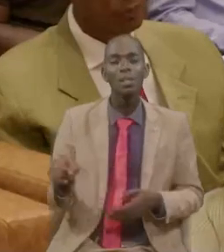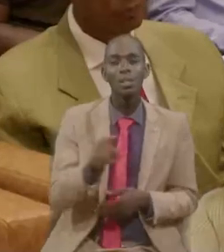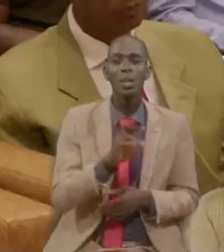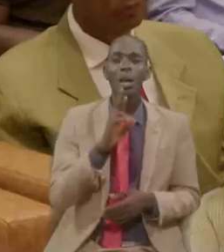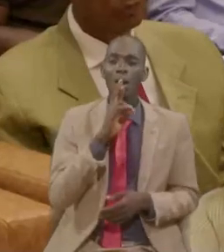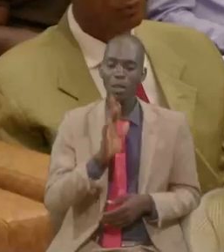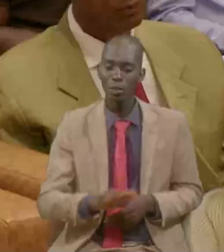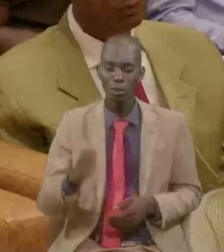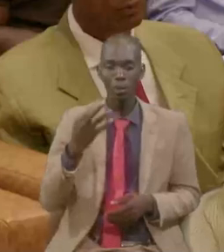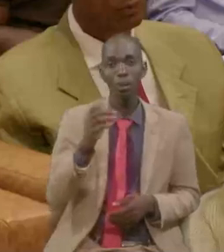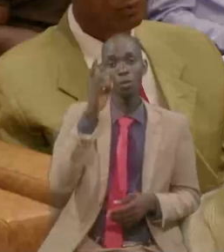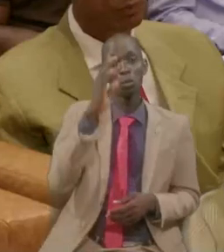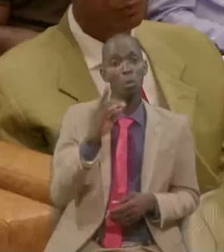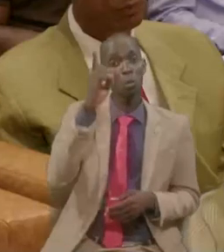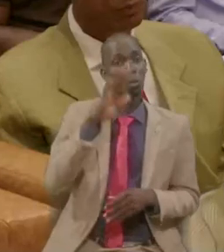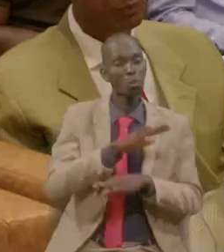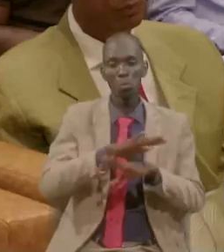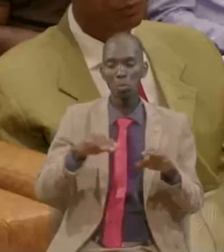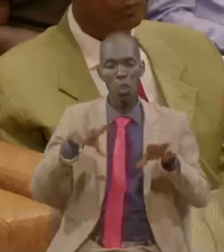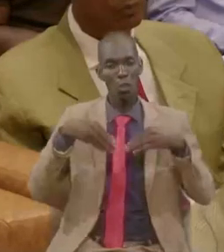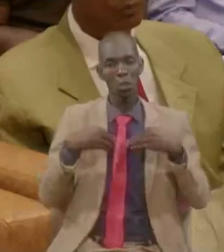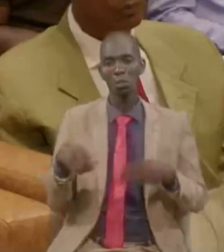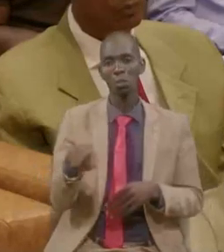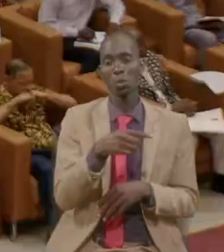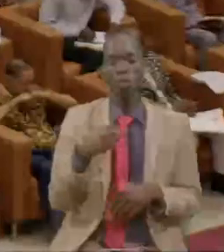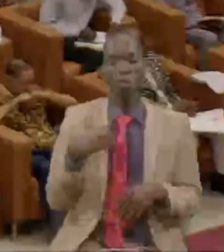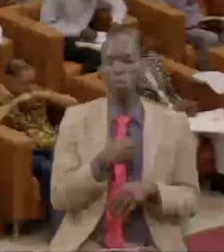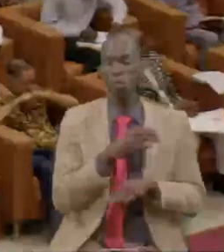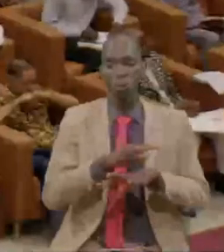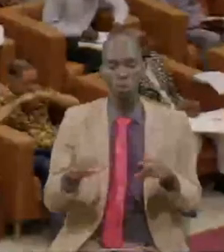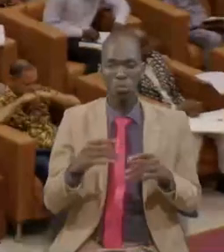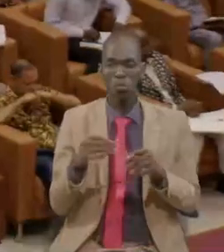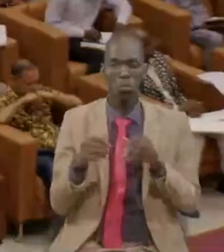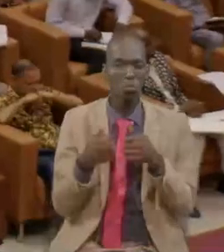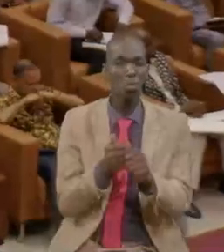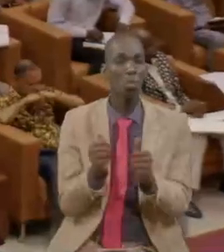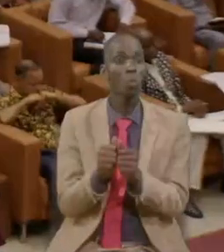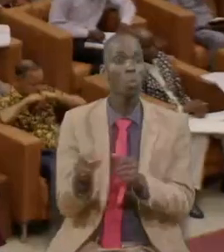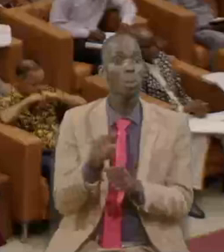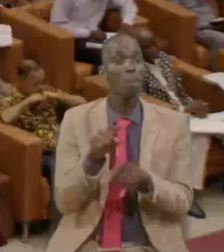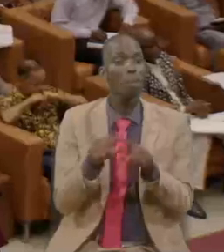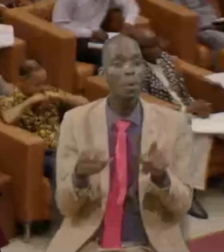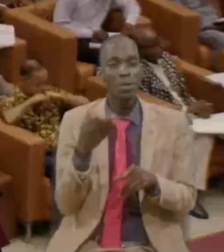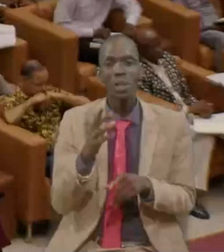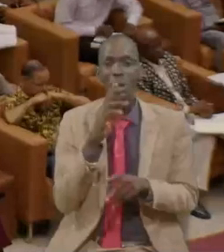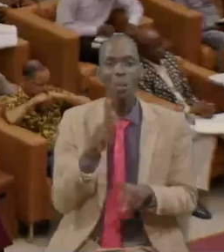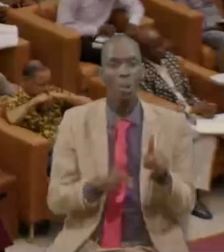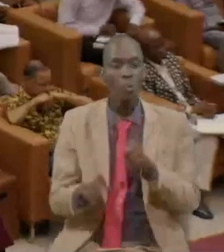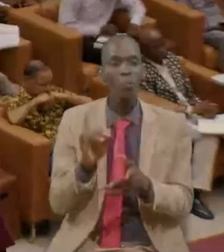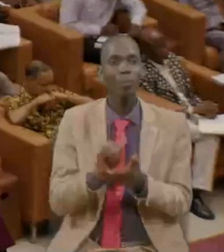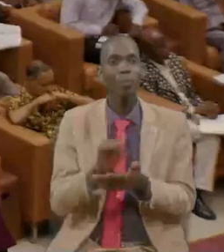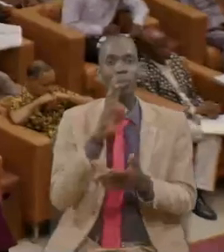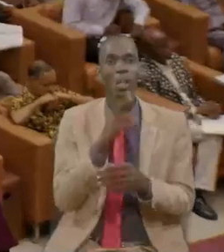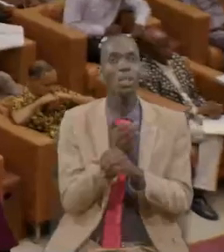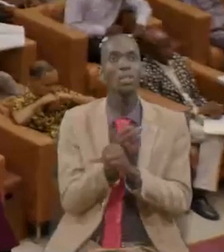enfants de Dieu. Alors Dieu n'a aucun égard pour eux, nous n'avons pas d'égard pour eux, mais les gens qui